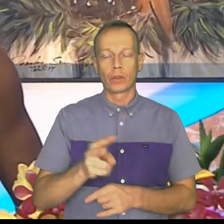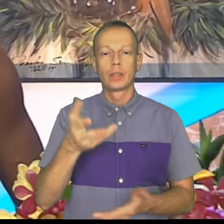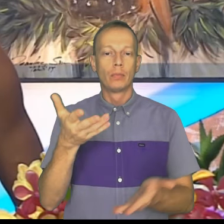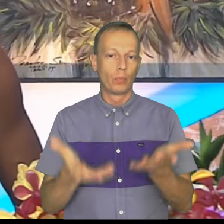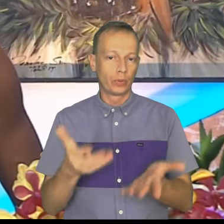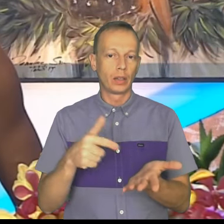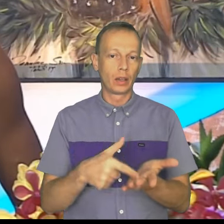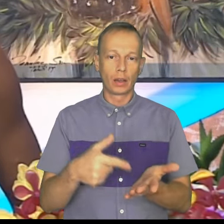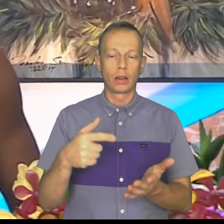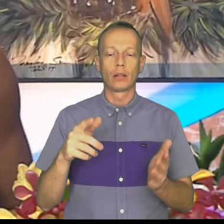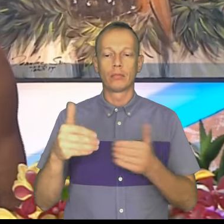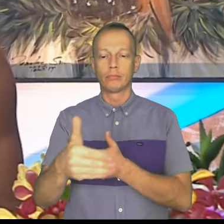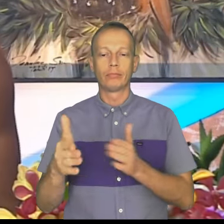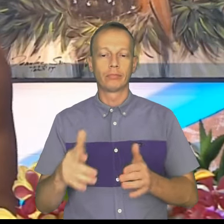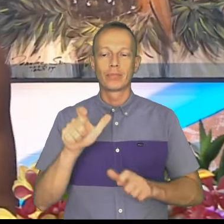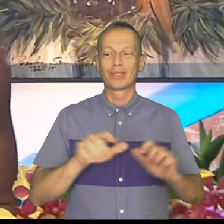17h à huis clos.